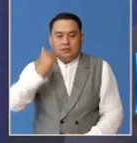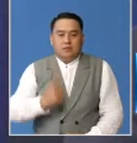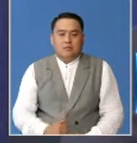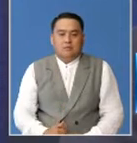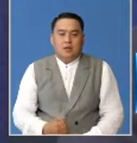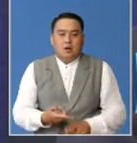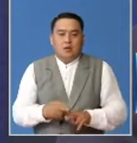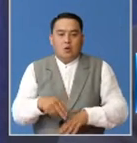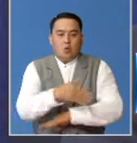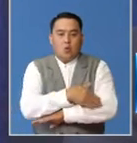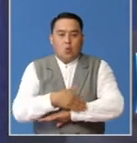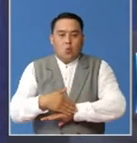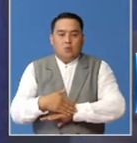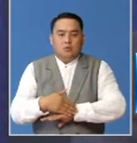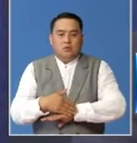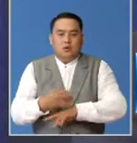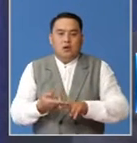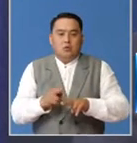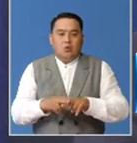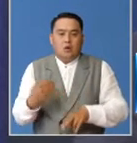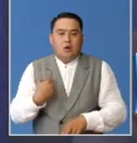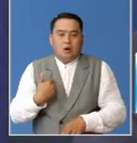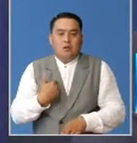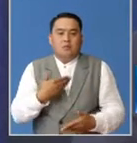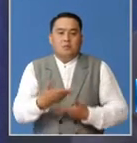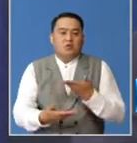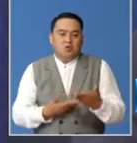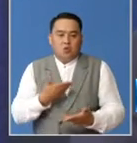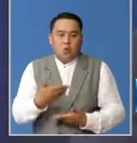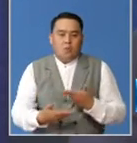благодарность. Это та улица, именно по которой он ходил пешком